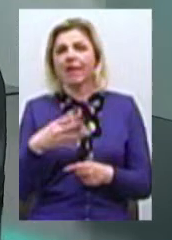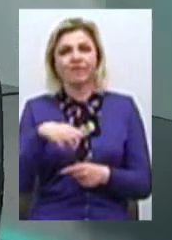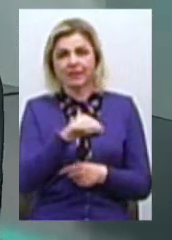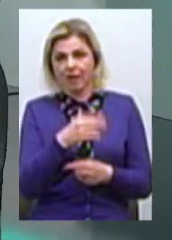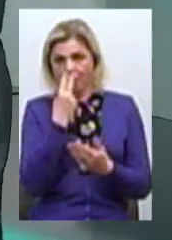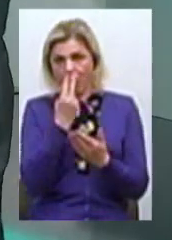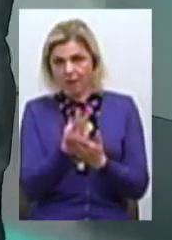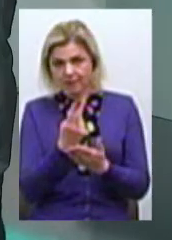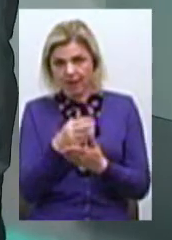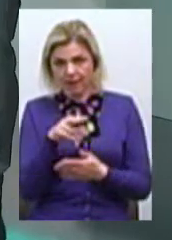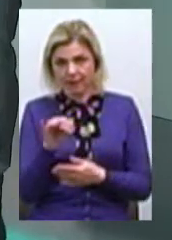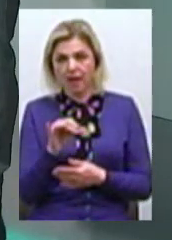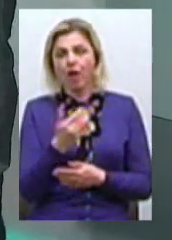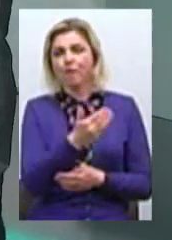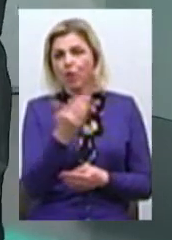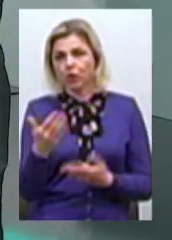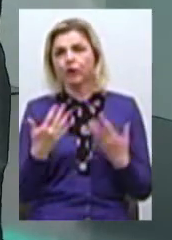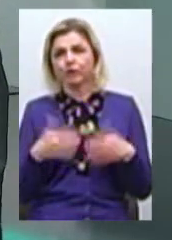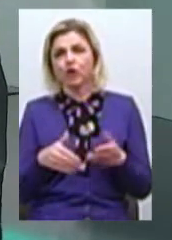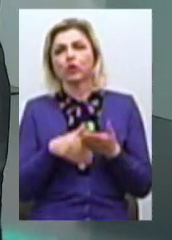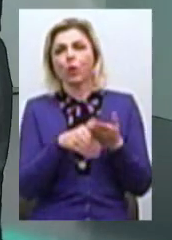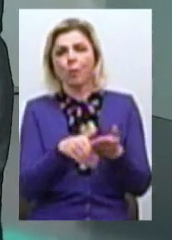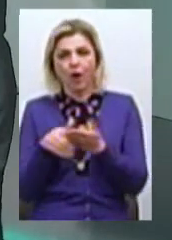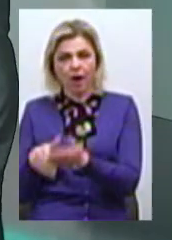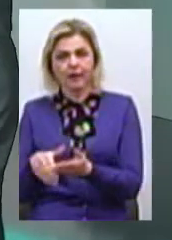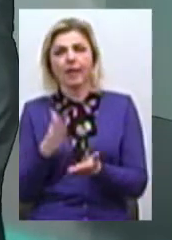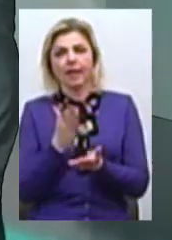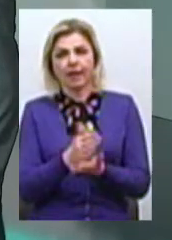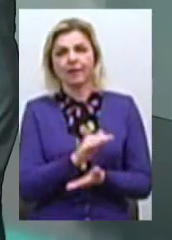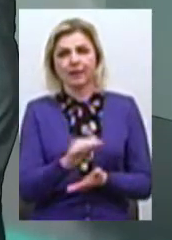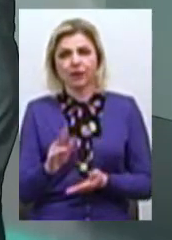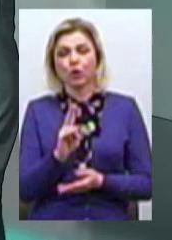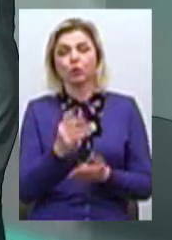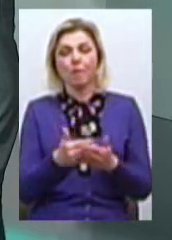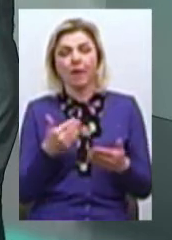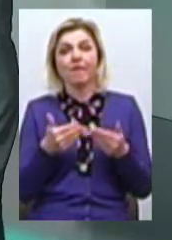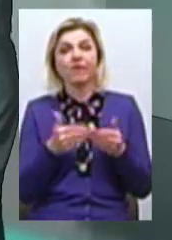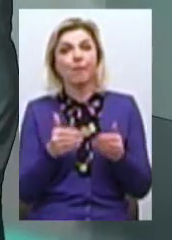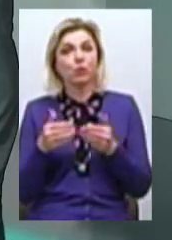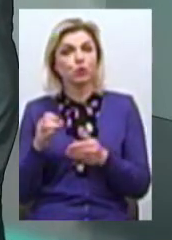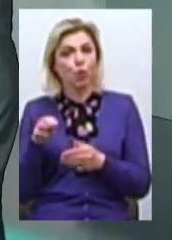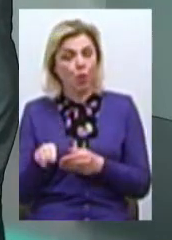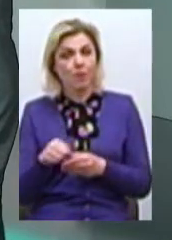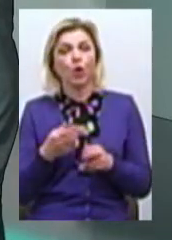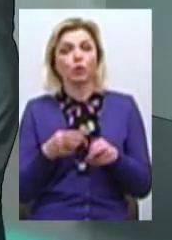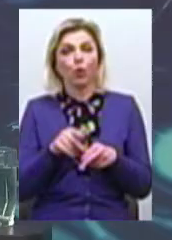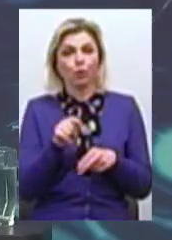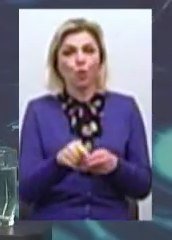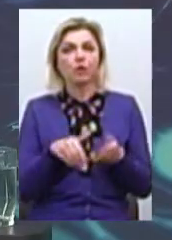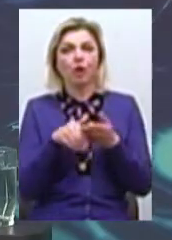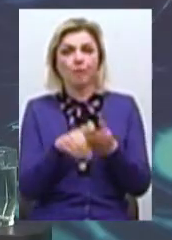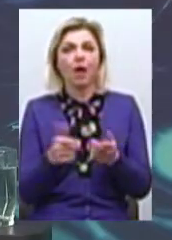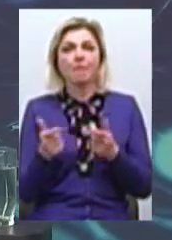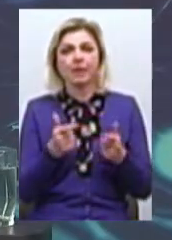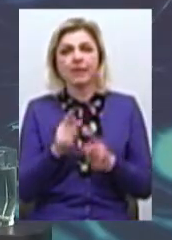але вони вже допомагають. Є діти, які вже перед випуском, і тому допомагають вже і в підготовці